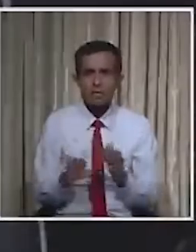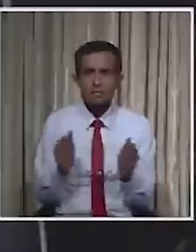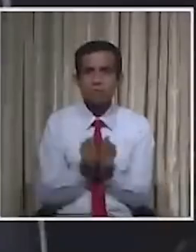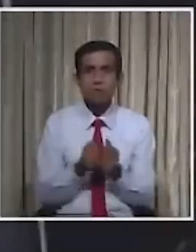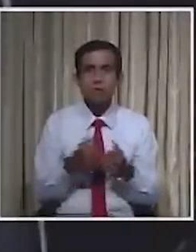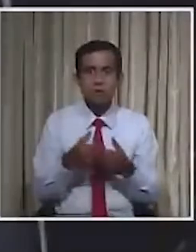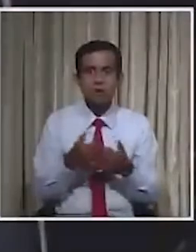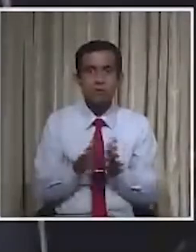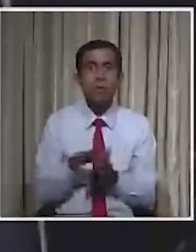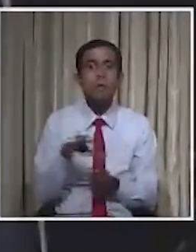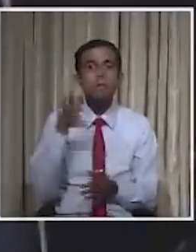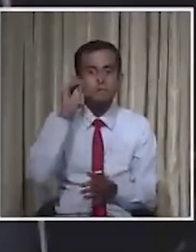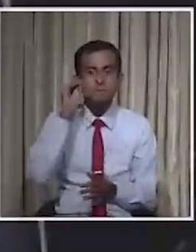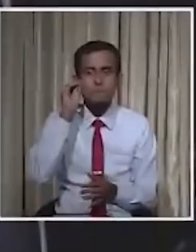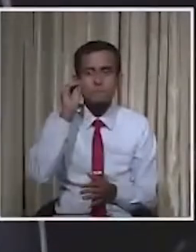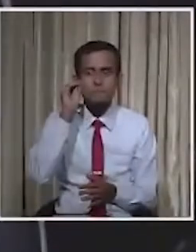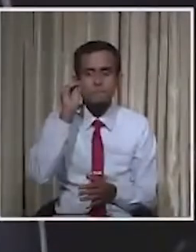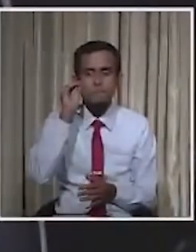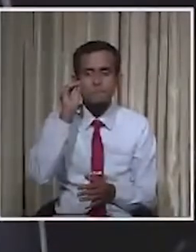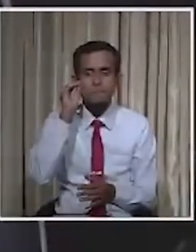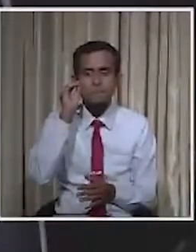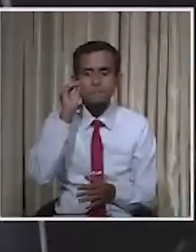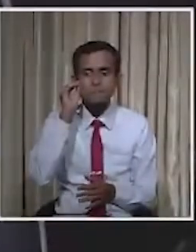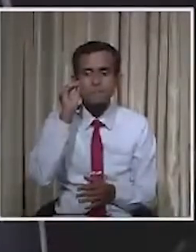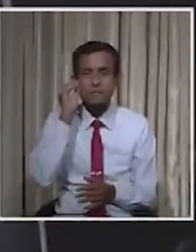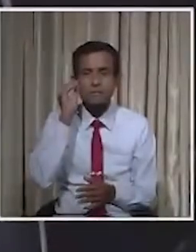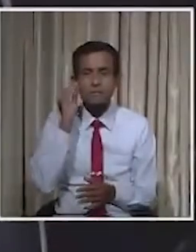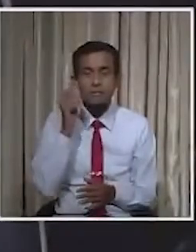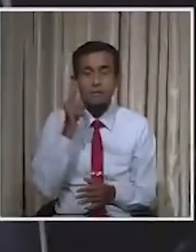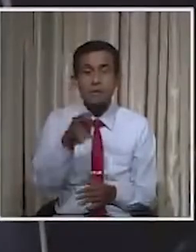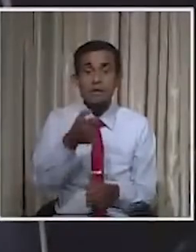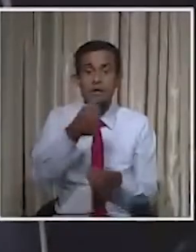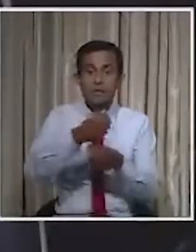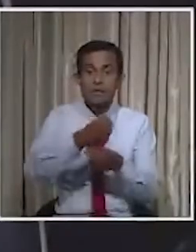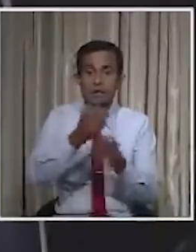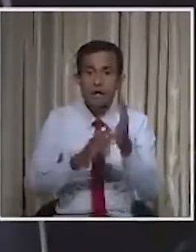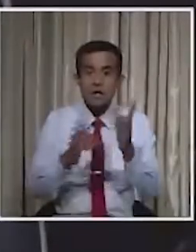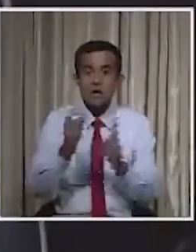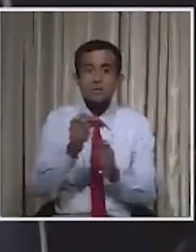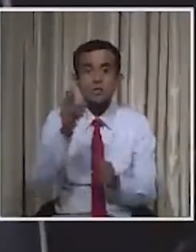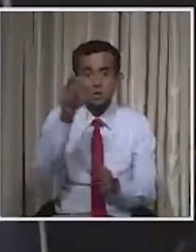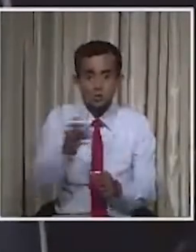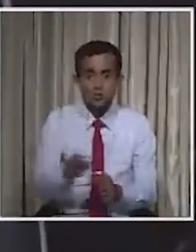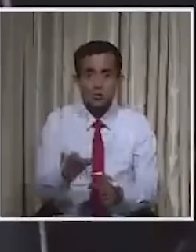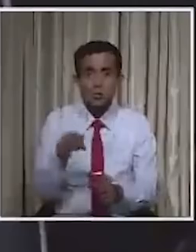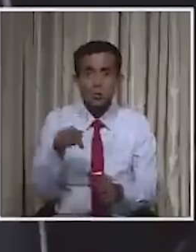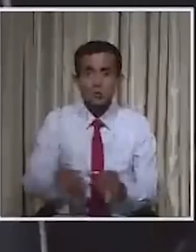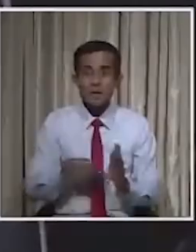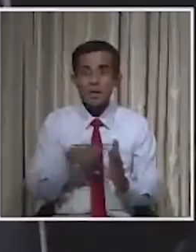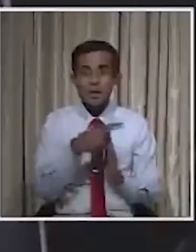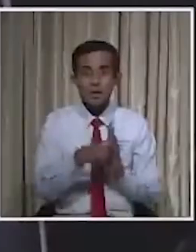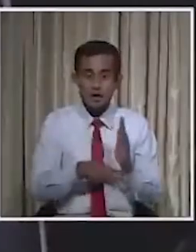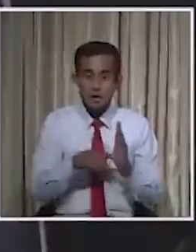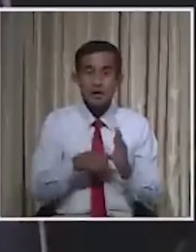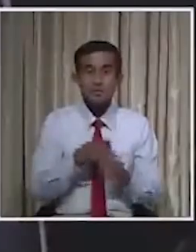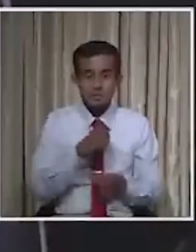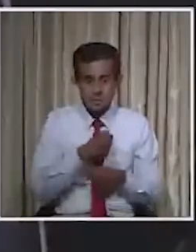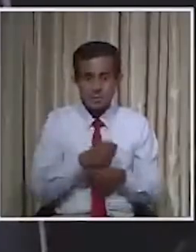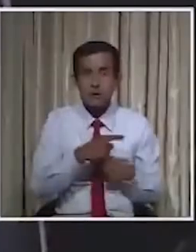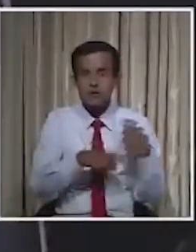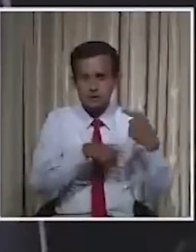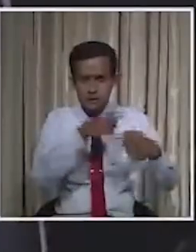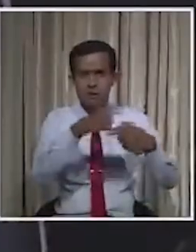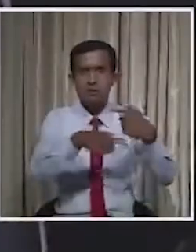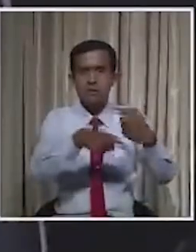கயந்திரகுமார் பொன்னம்பலம் தெரிவித்துள்ளார். இது நாட்டின் சட்டத்திற்கு அப்பால் தமது தனிப்பட்ட சட்டத்தின் நடைமுறைகளாகும் என்றும் அவர் குறிப்பிட்டார். நீதியமைச்சர்